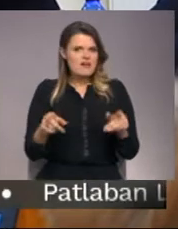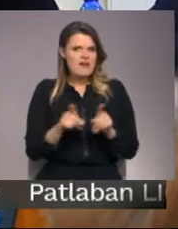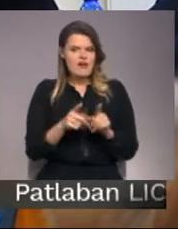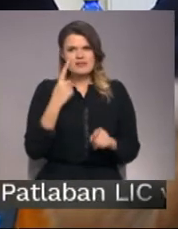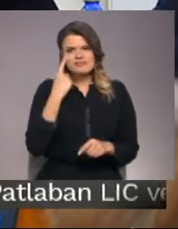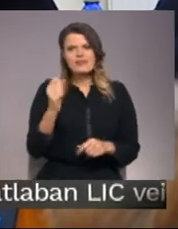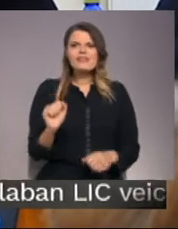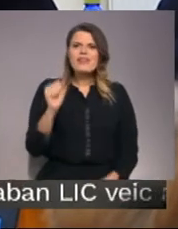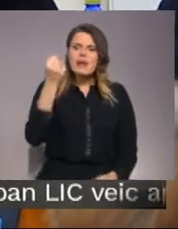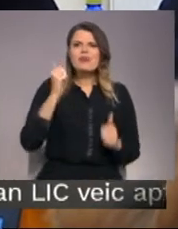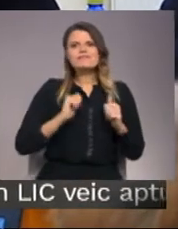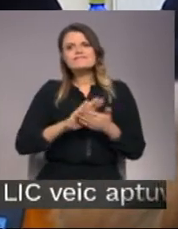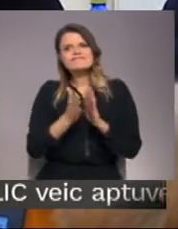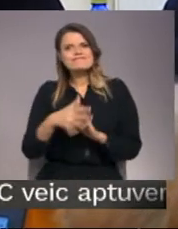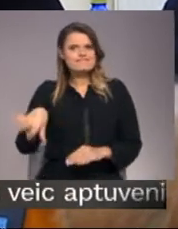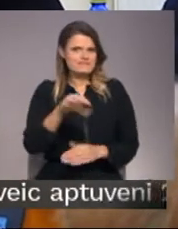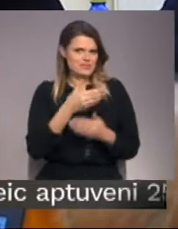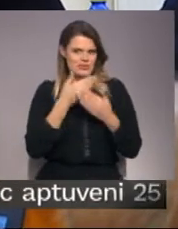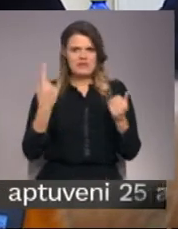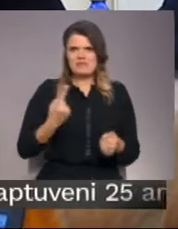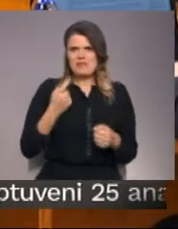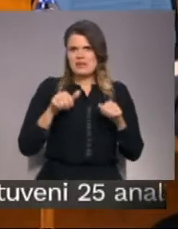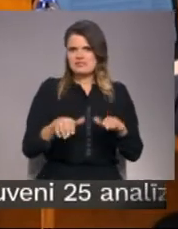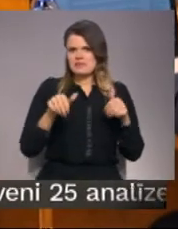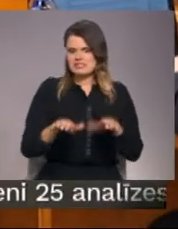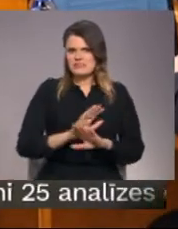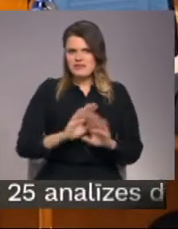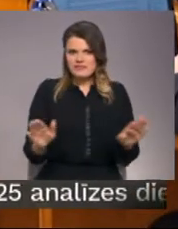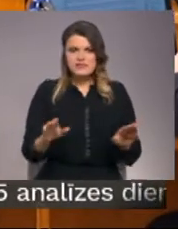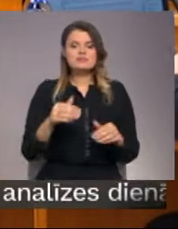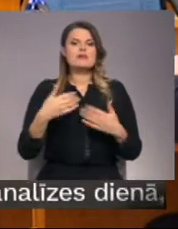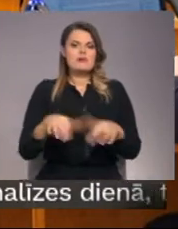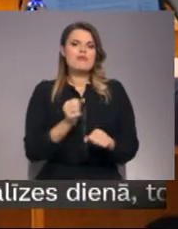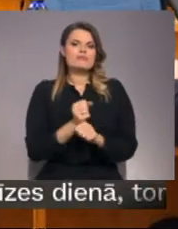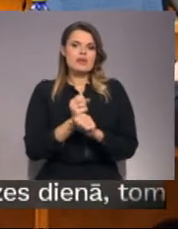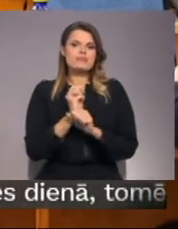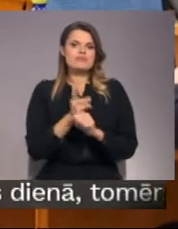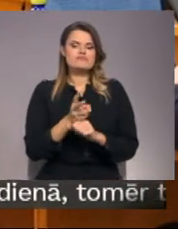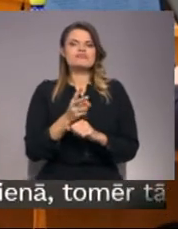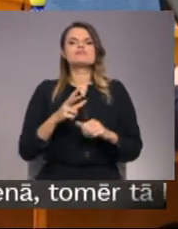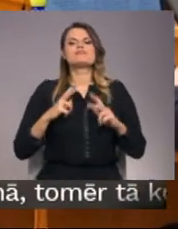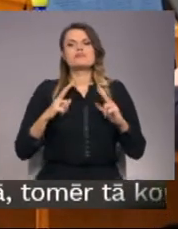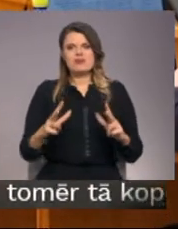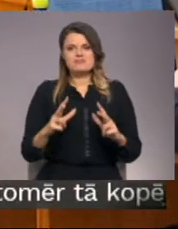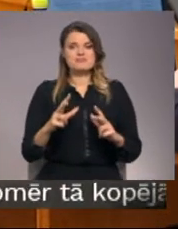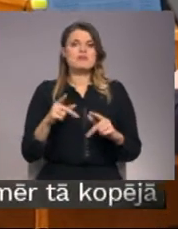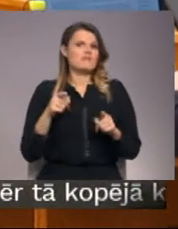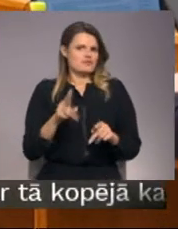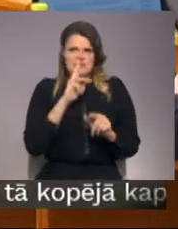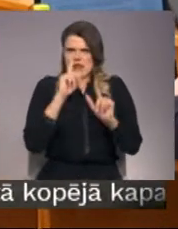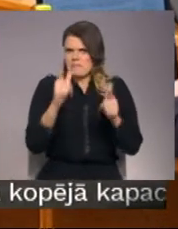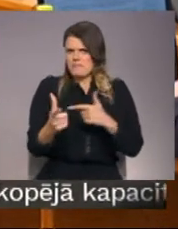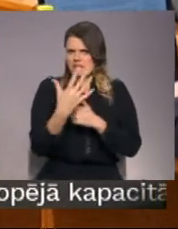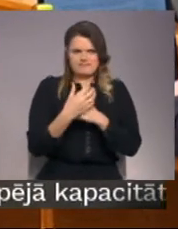vispār demokrātijas trūkumu darba organizācijā. Nu jau no amata atbrīvotais domas priekšsētājs pārmetumiem nepiekrīt,